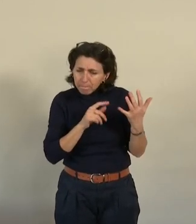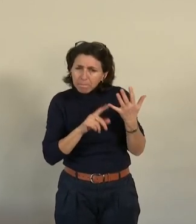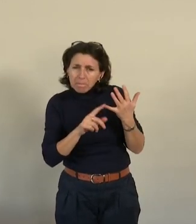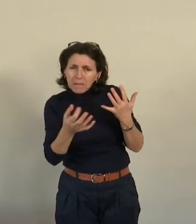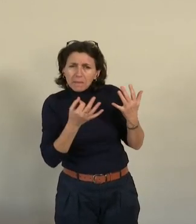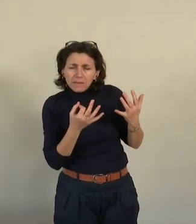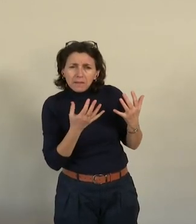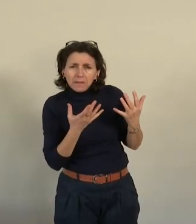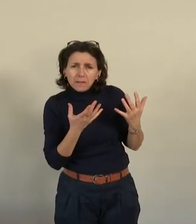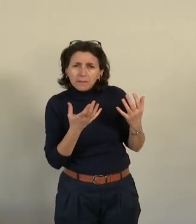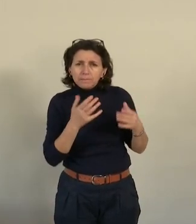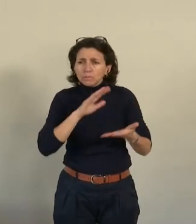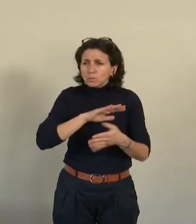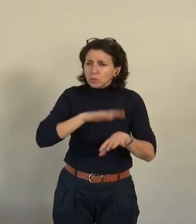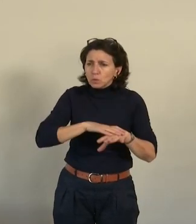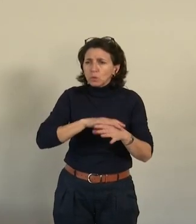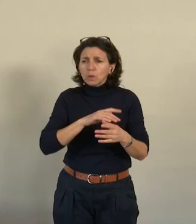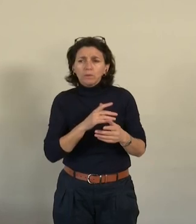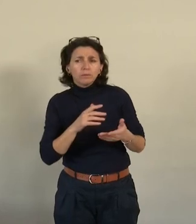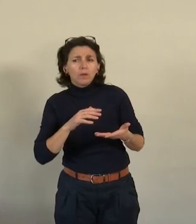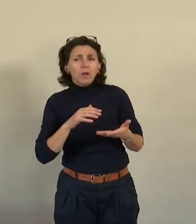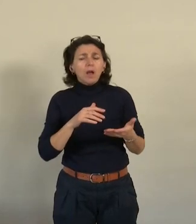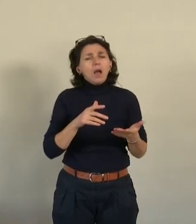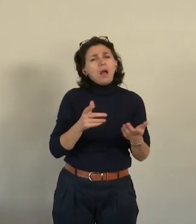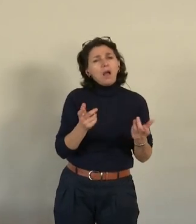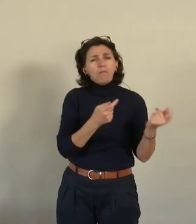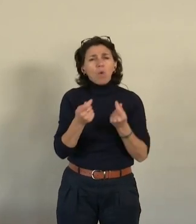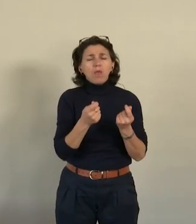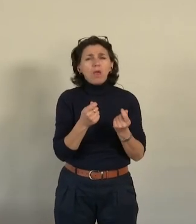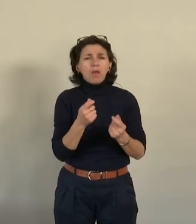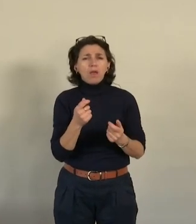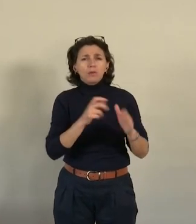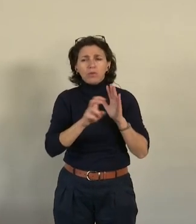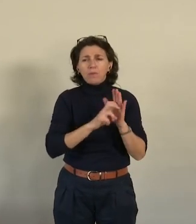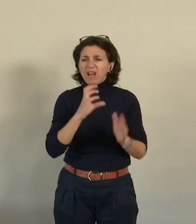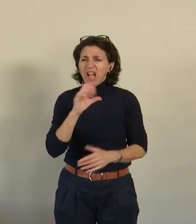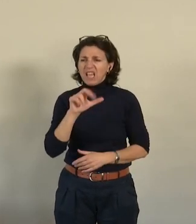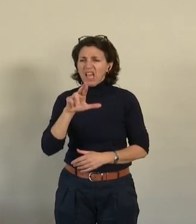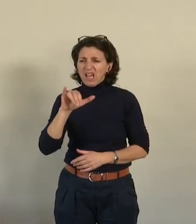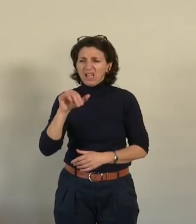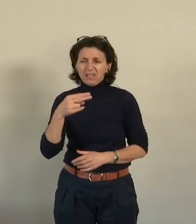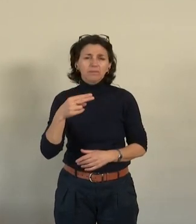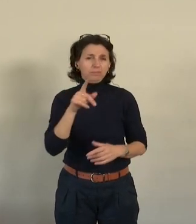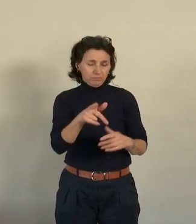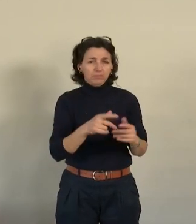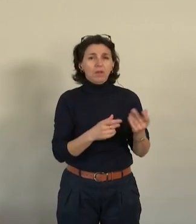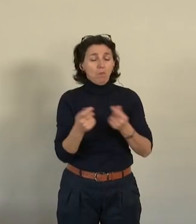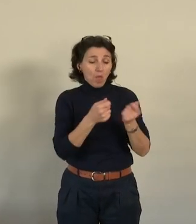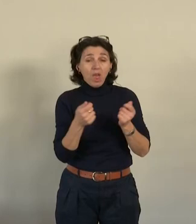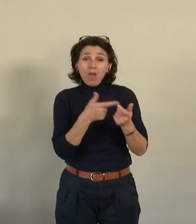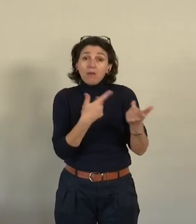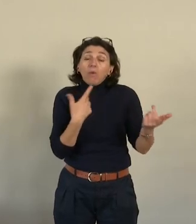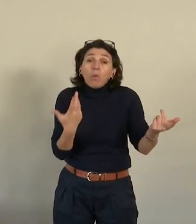choses sur sur le Kern on peut déplorer que le Kerne actuellement ne soit pas au au milieu de sa forme c'est j'espère